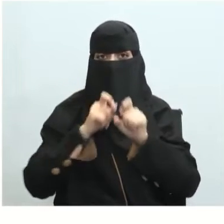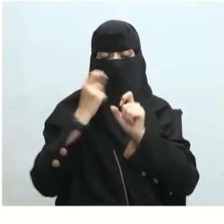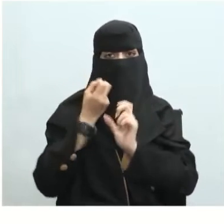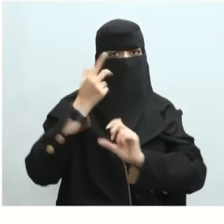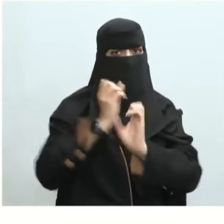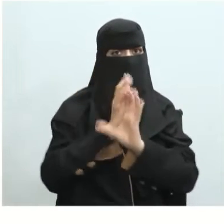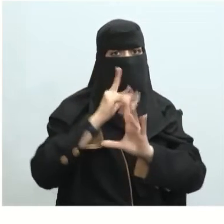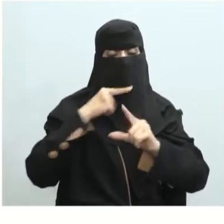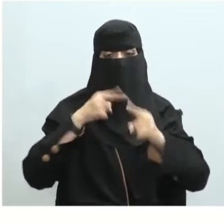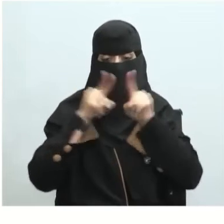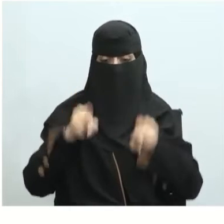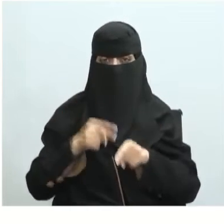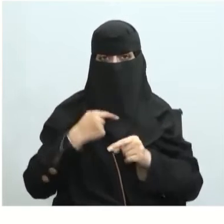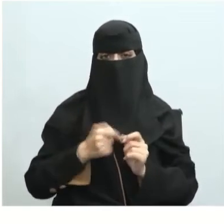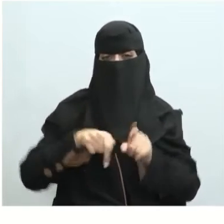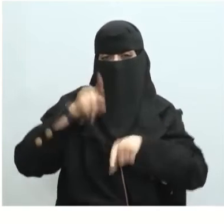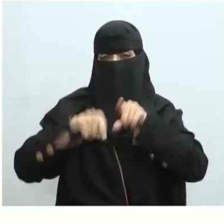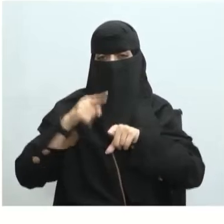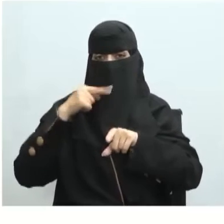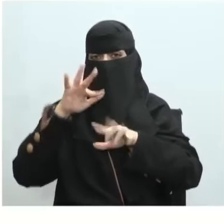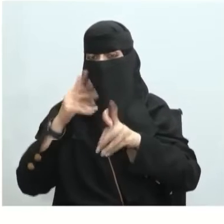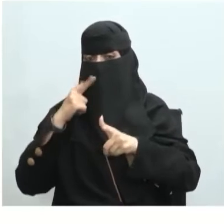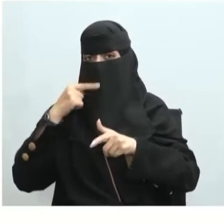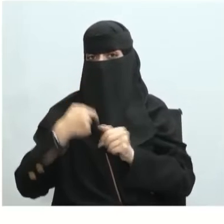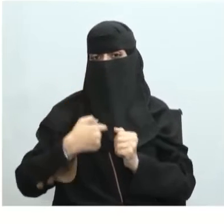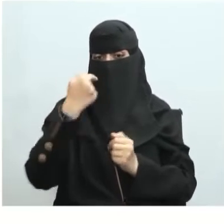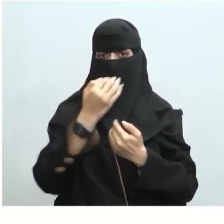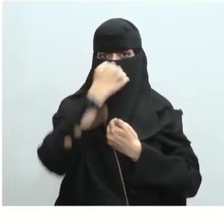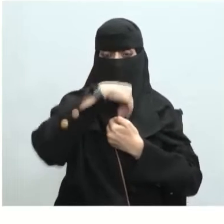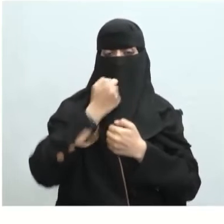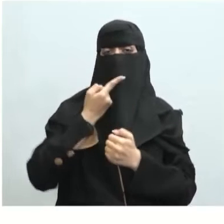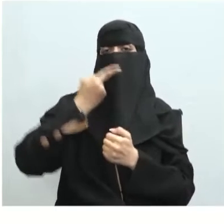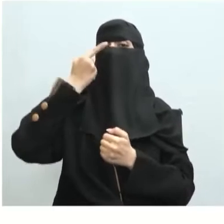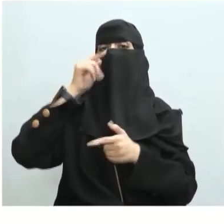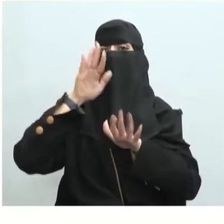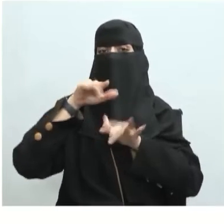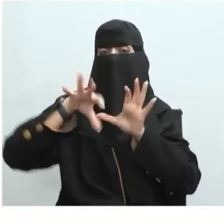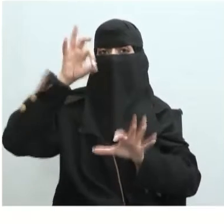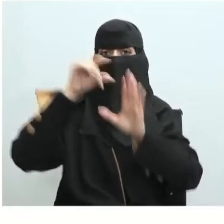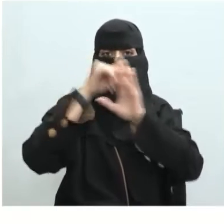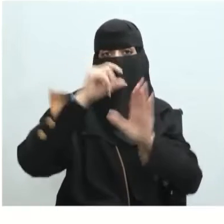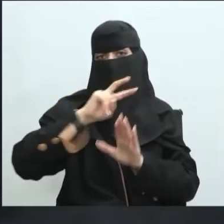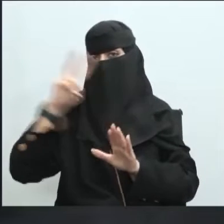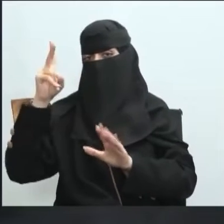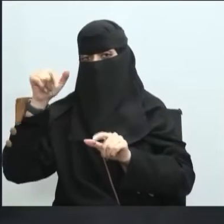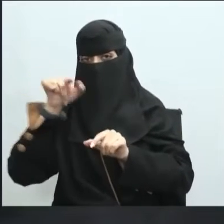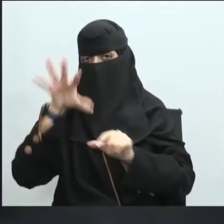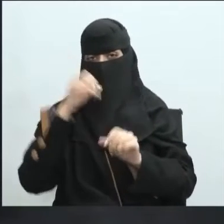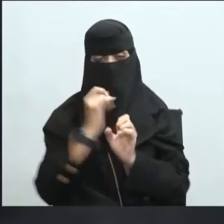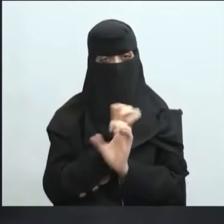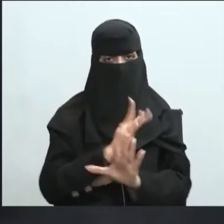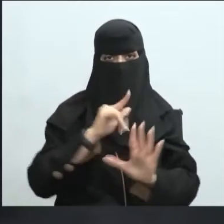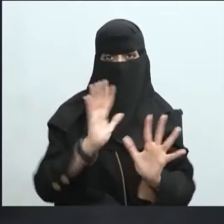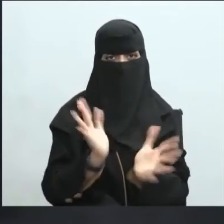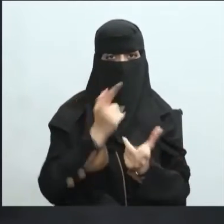بين الثقه بالنفس والغرور هذه عناوين ذكرت لك يمكنك ان اختيار عنوان اخر معنى انك بامكانك ان تاتي